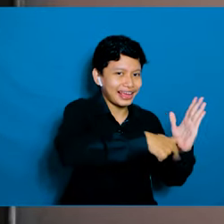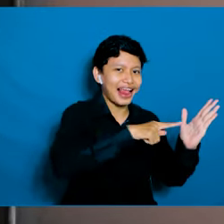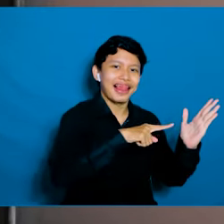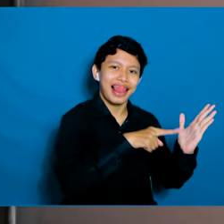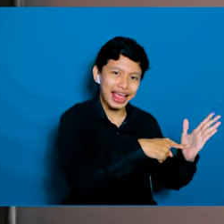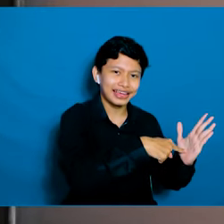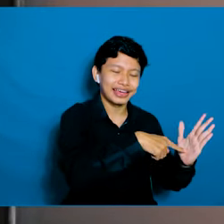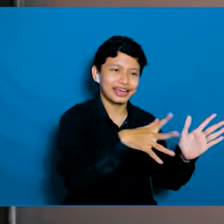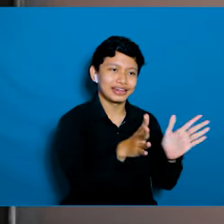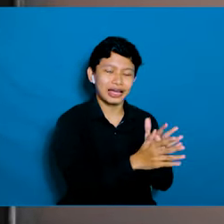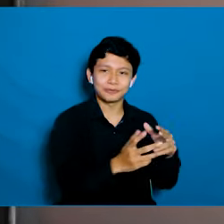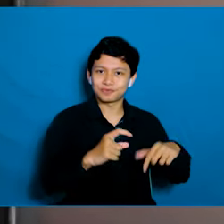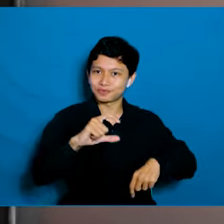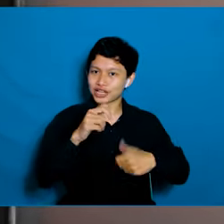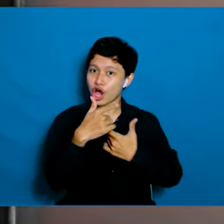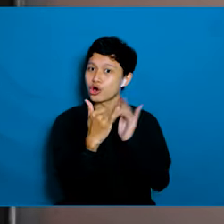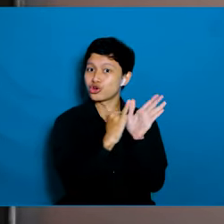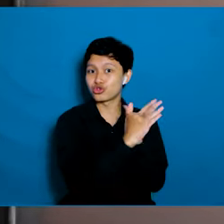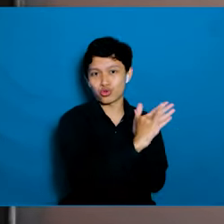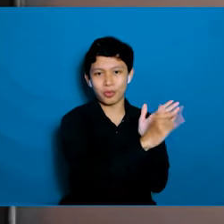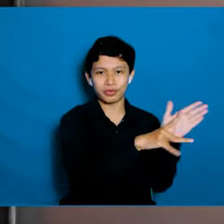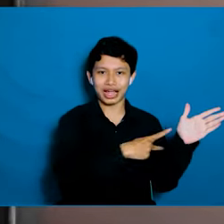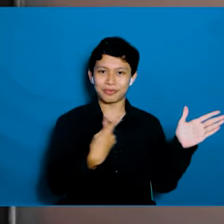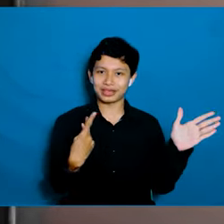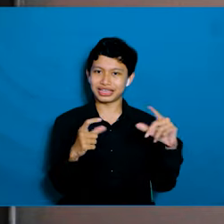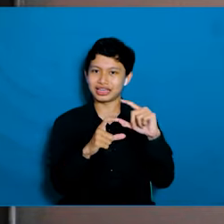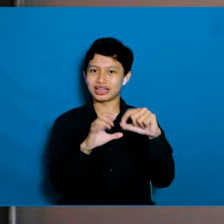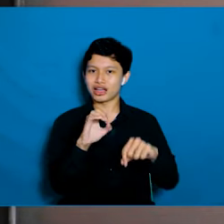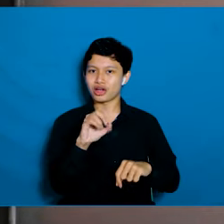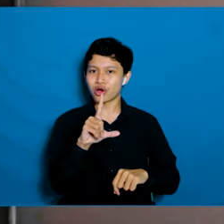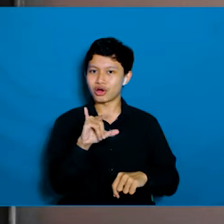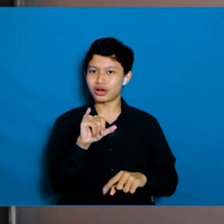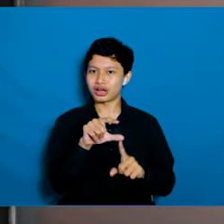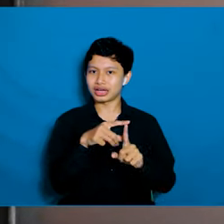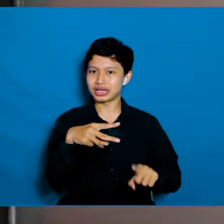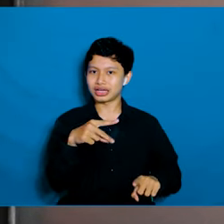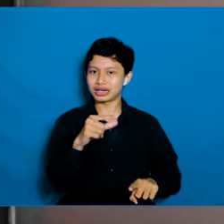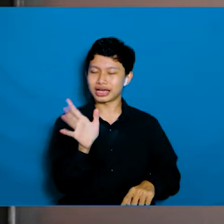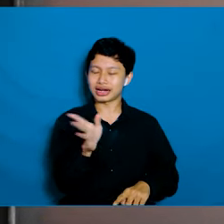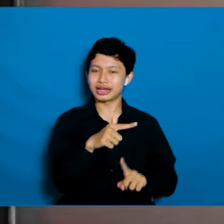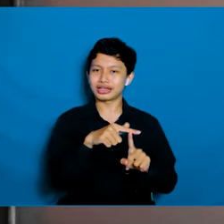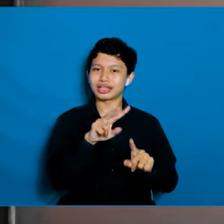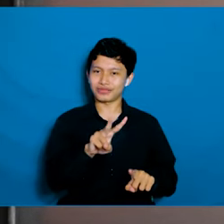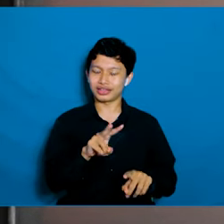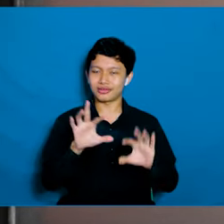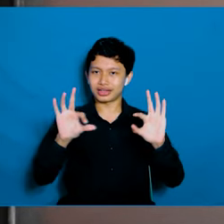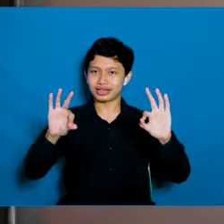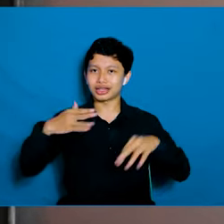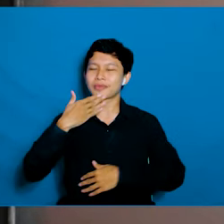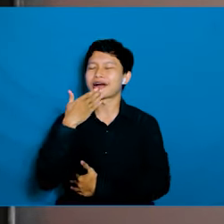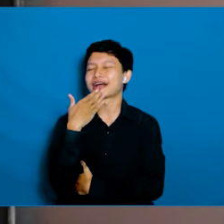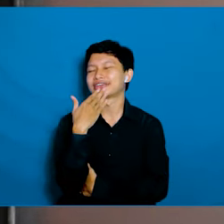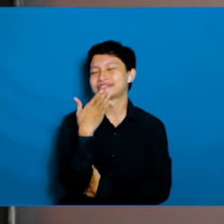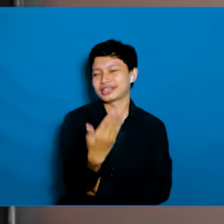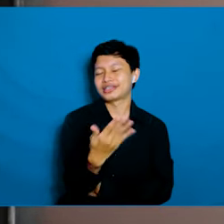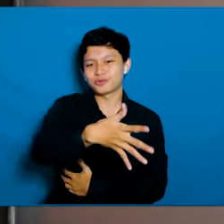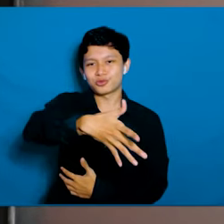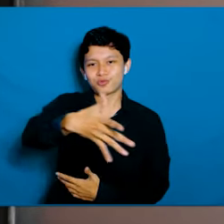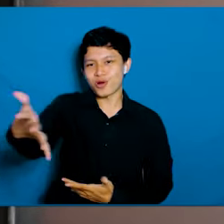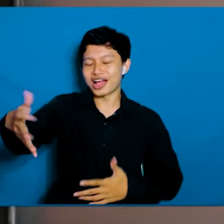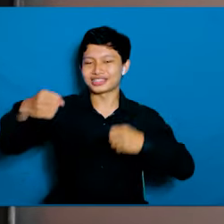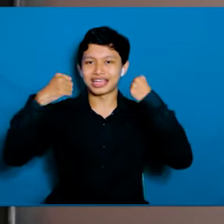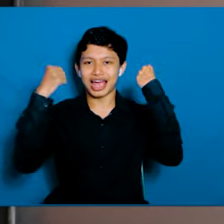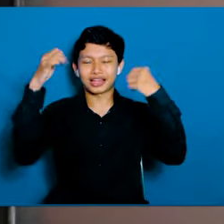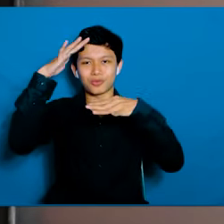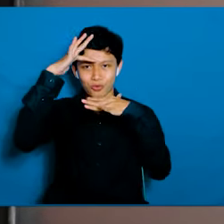dan share channel kami Solidar TV. Ya, sekali lagi terima kasih. Semoga semua